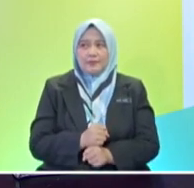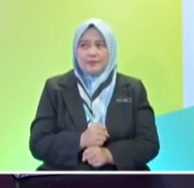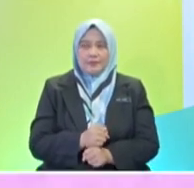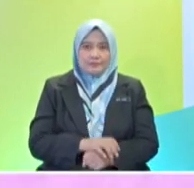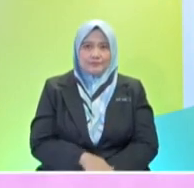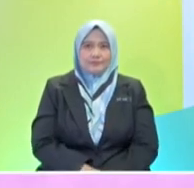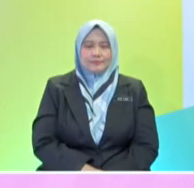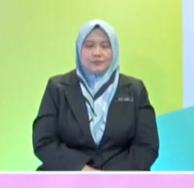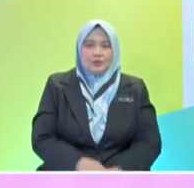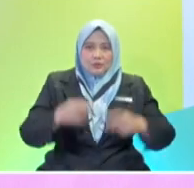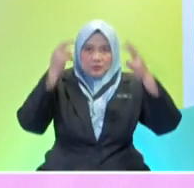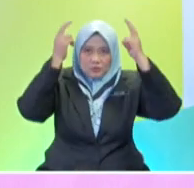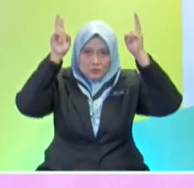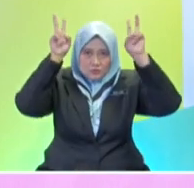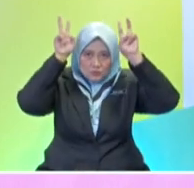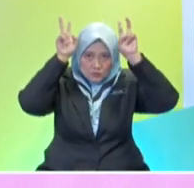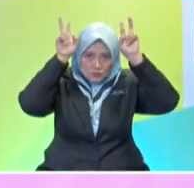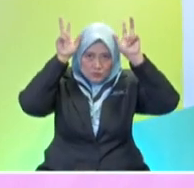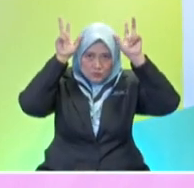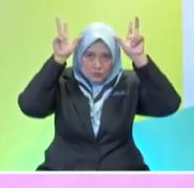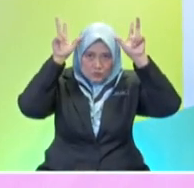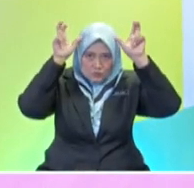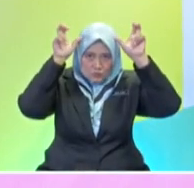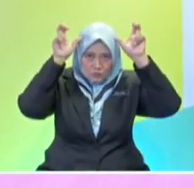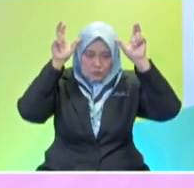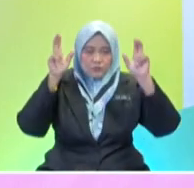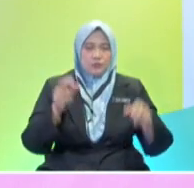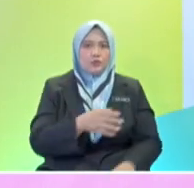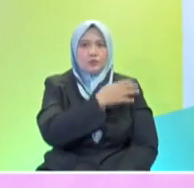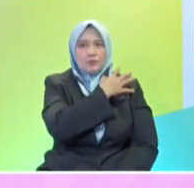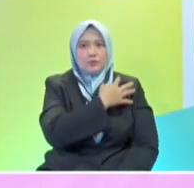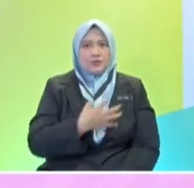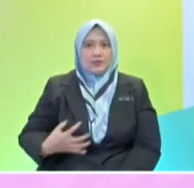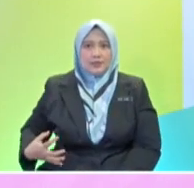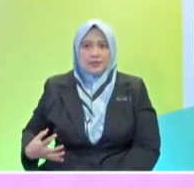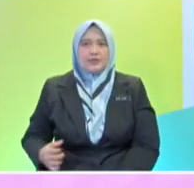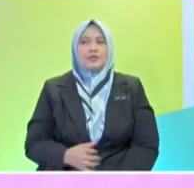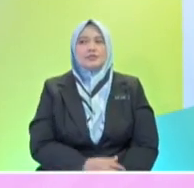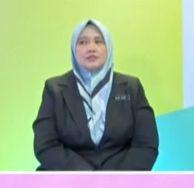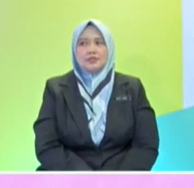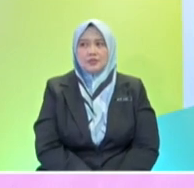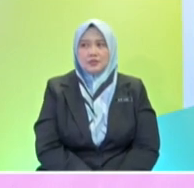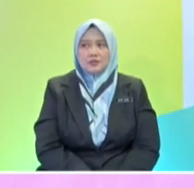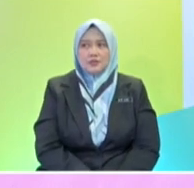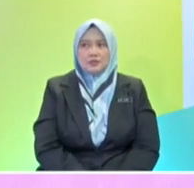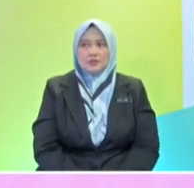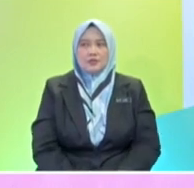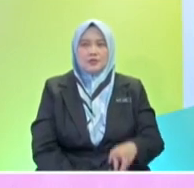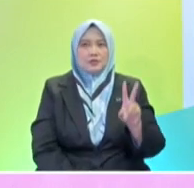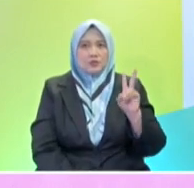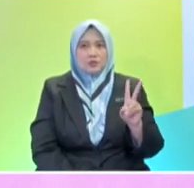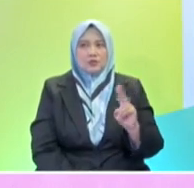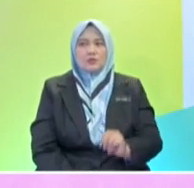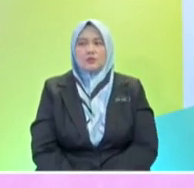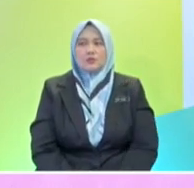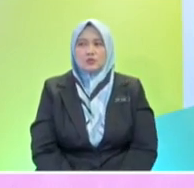Zebra. Ziraf. Zebra. Okay. Kuda belang ya. Kuda belang itu cikgu. Dan yang kedua saya